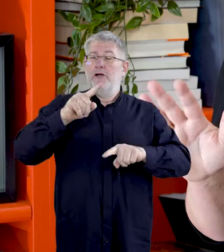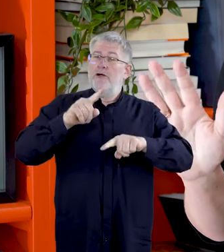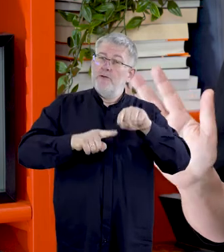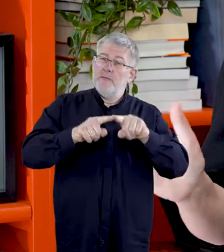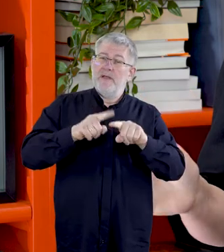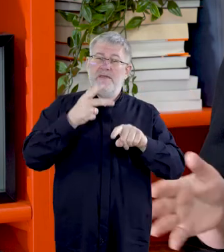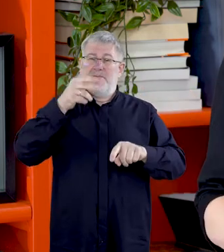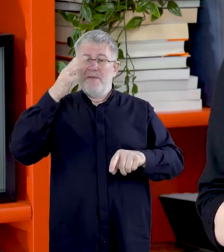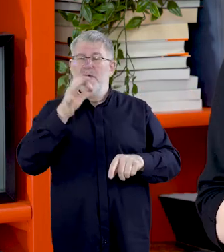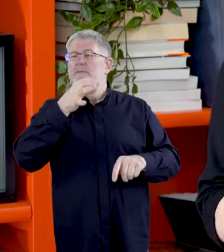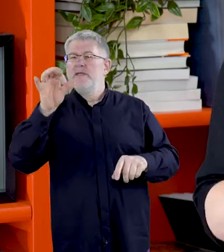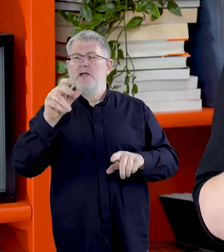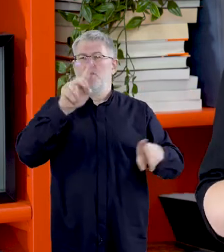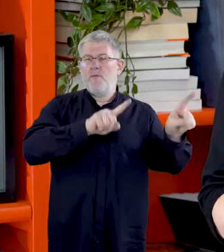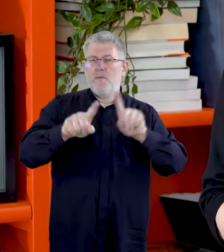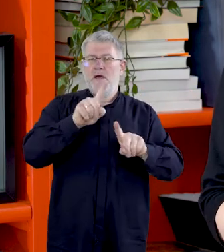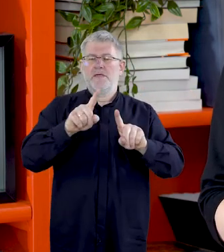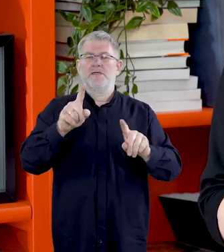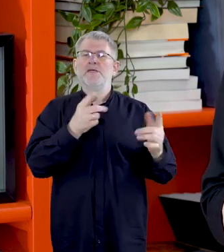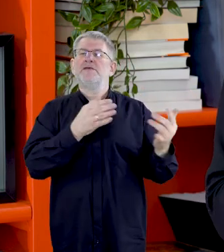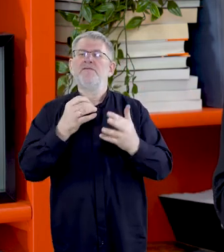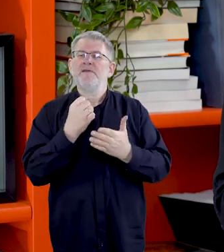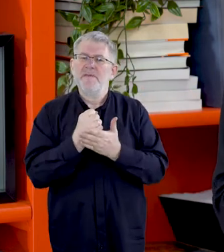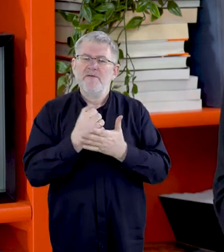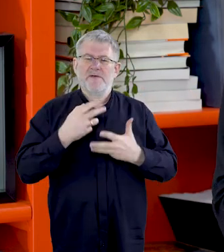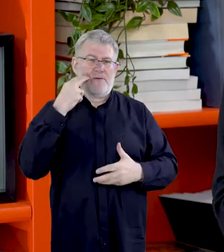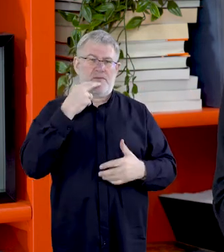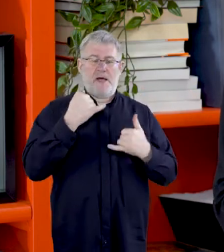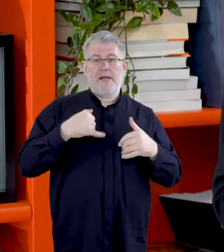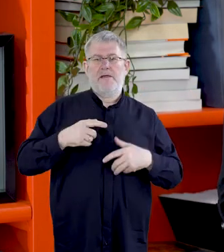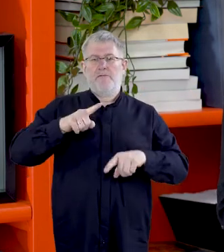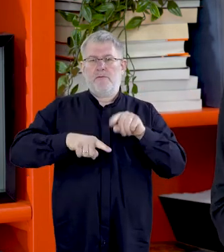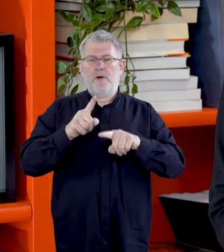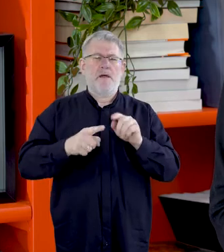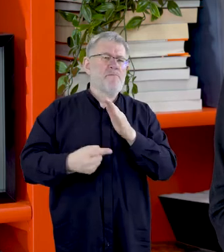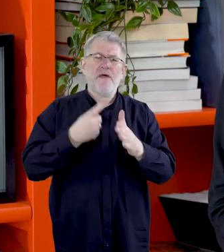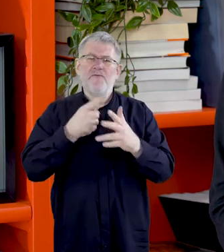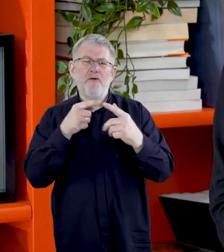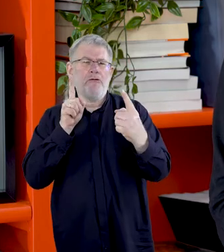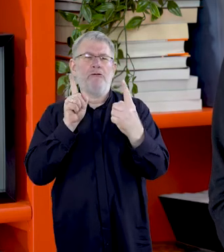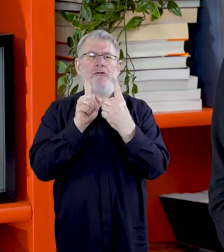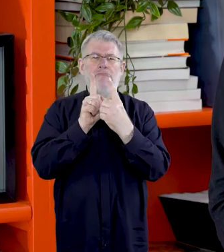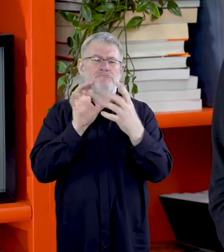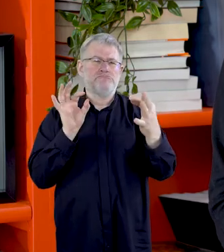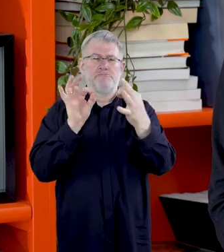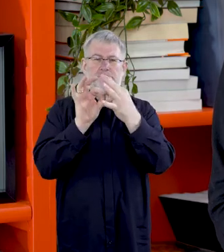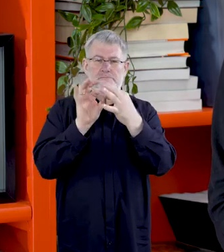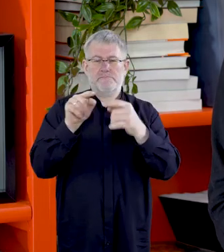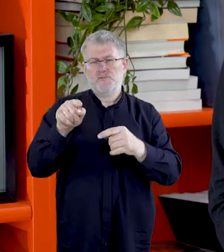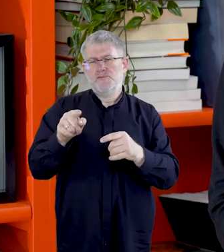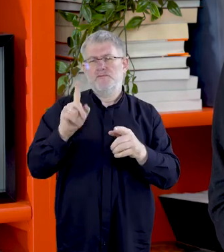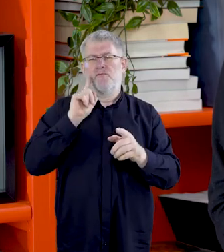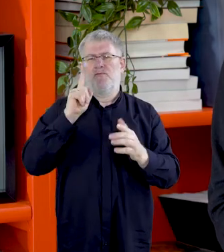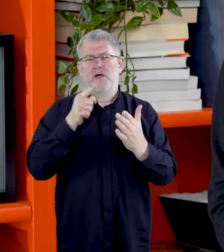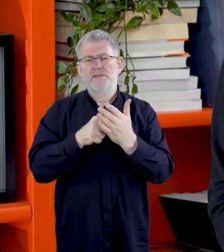tłumaczeń specjalistycznych, gdzie osoba niesłysząca chce załatwić sprawę, a przejdziemy do takiej sfery pierwszego kontaktu, no to tutaj właśnie